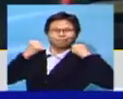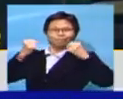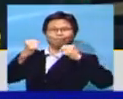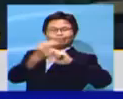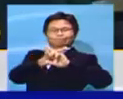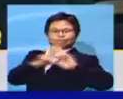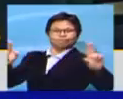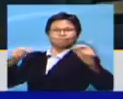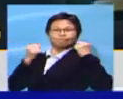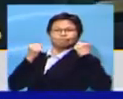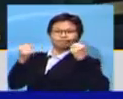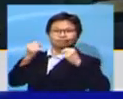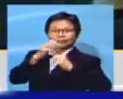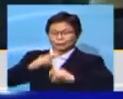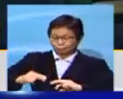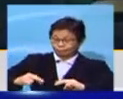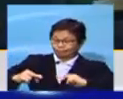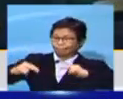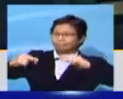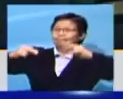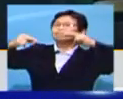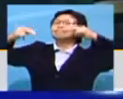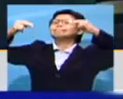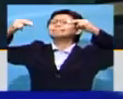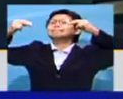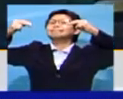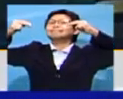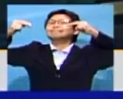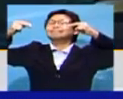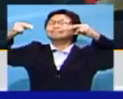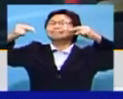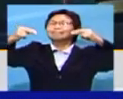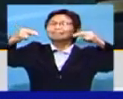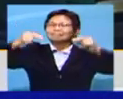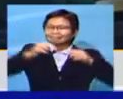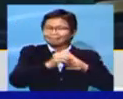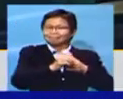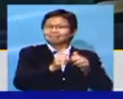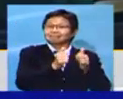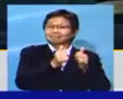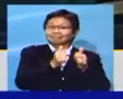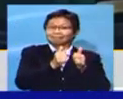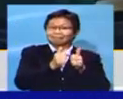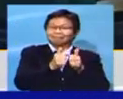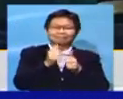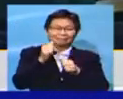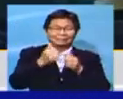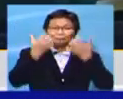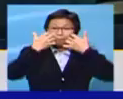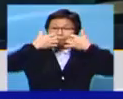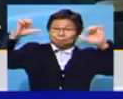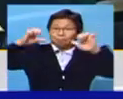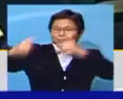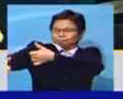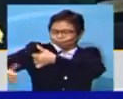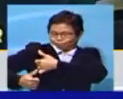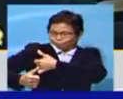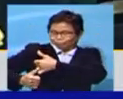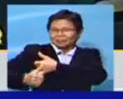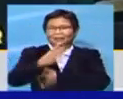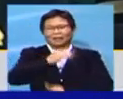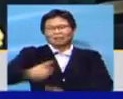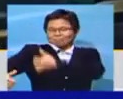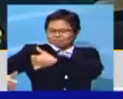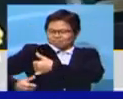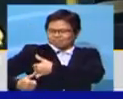sedia dan mempertingkatkan tahap keterampilan warganya agar angkatan tentera beta